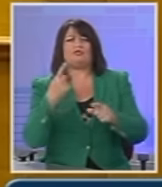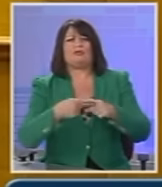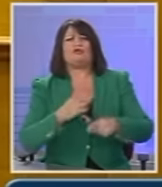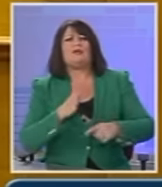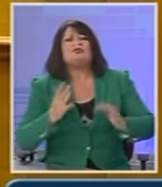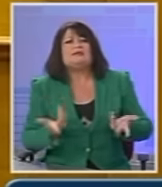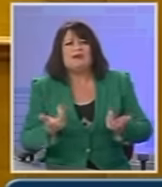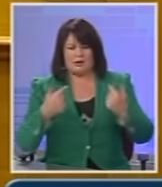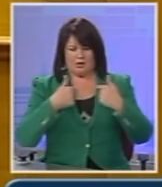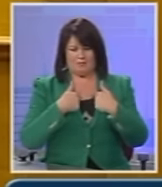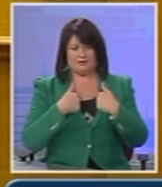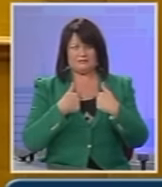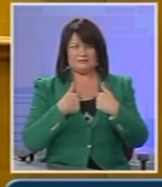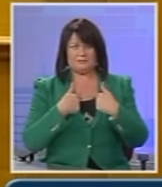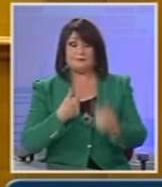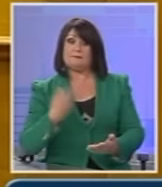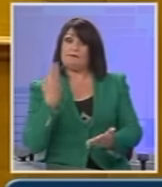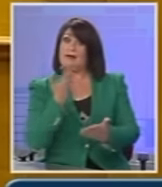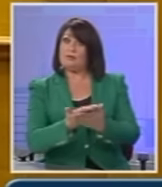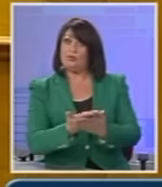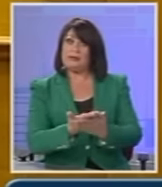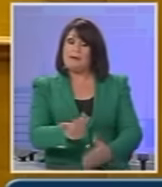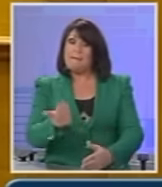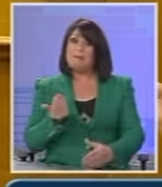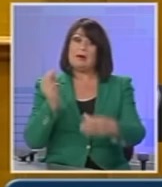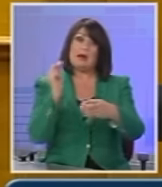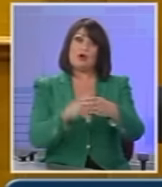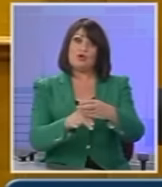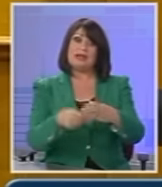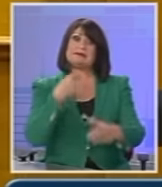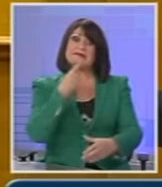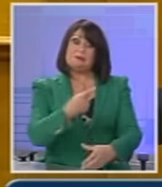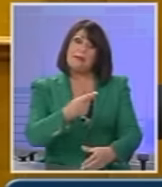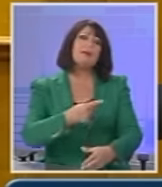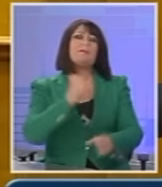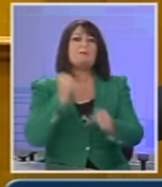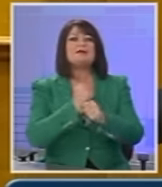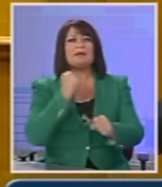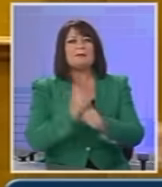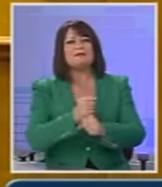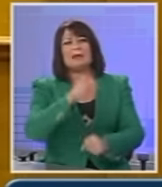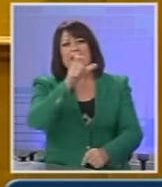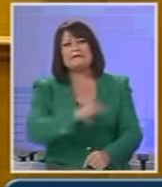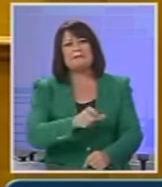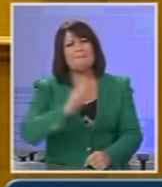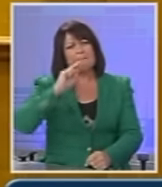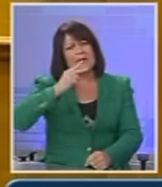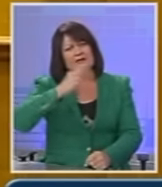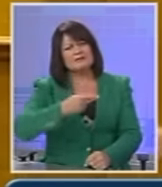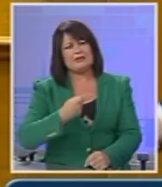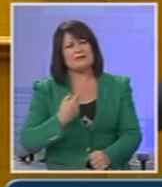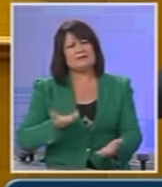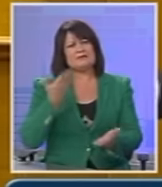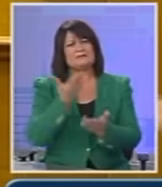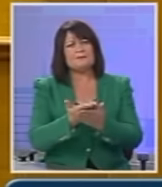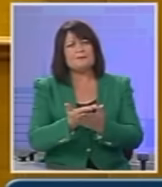εμείς σας προτείναμε προεκλογικά, με αιμονή που ίσως την παρεξηγήσατε, να βρούμε